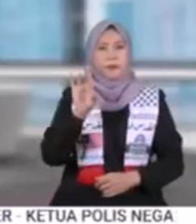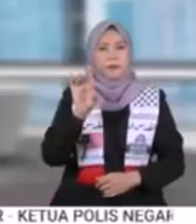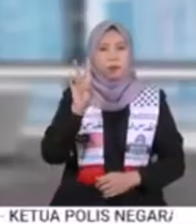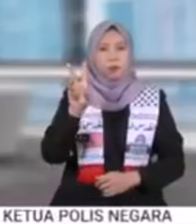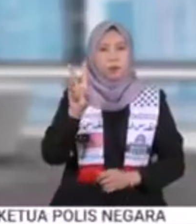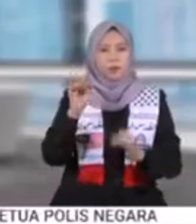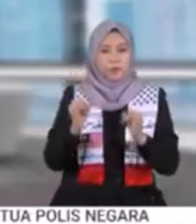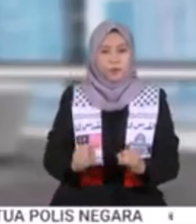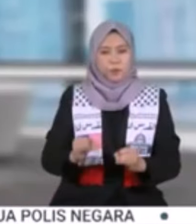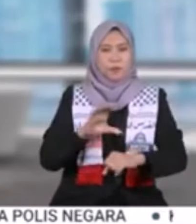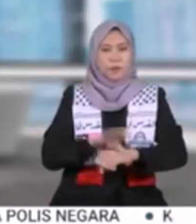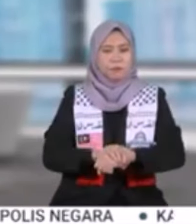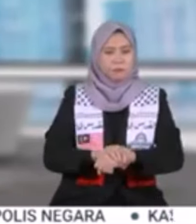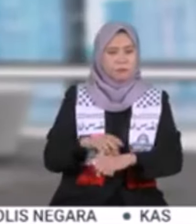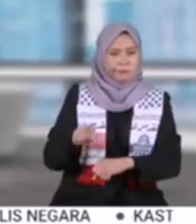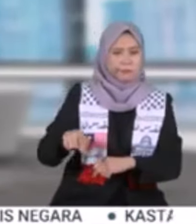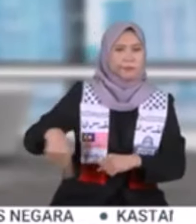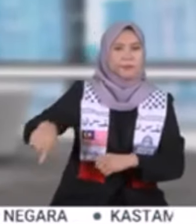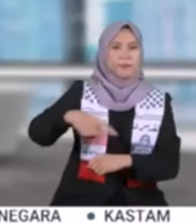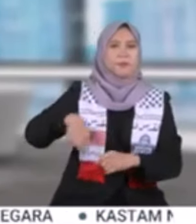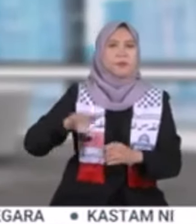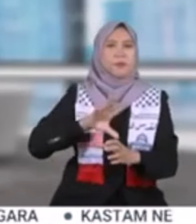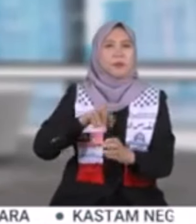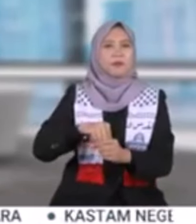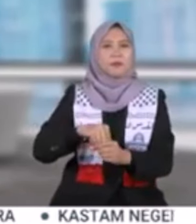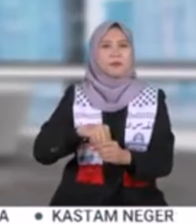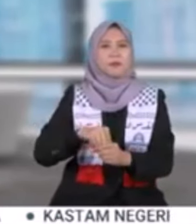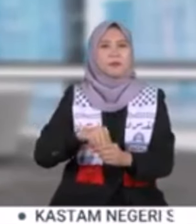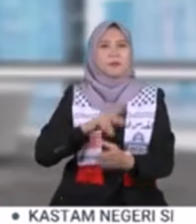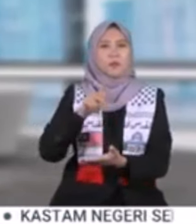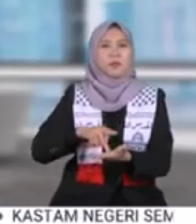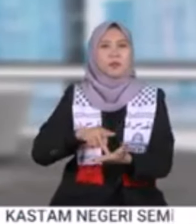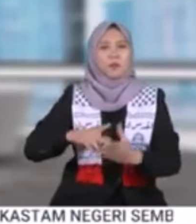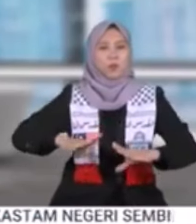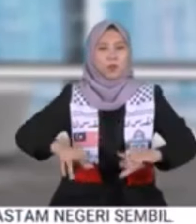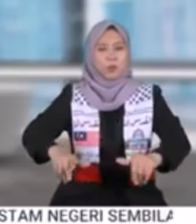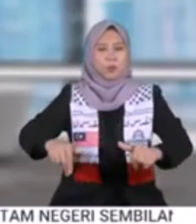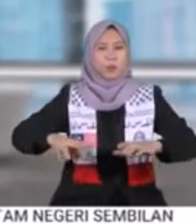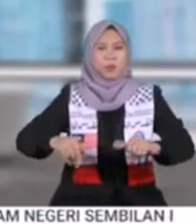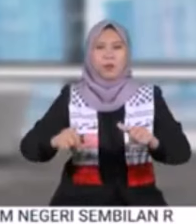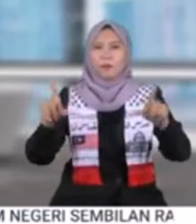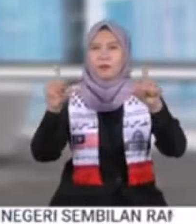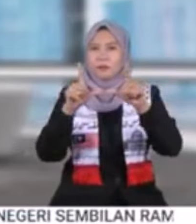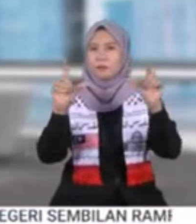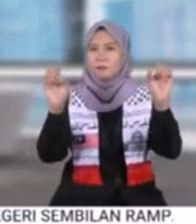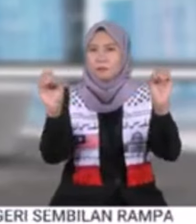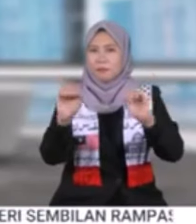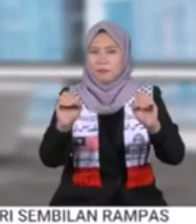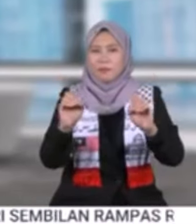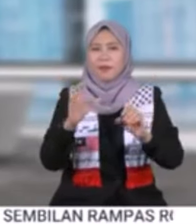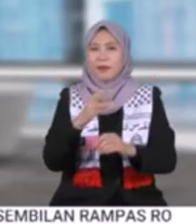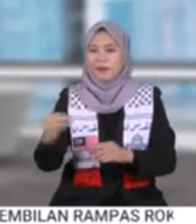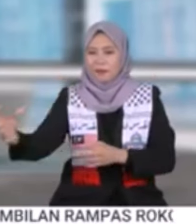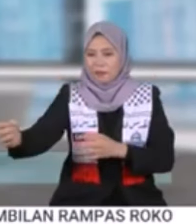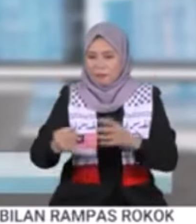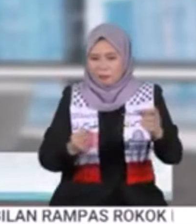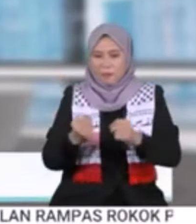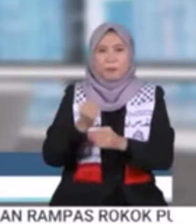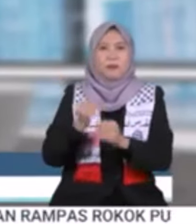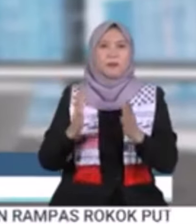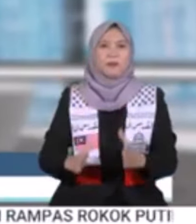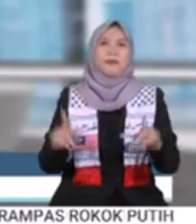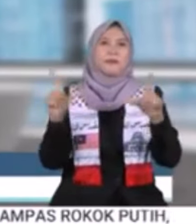...87 individu ditahan selepas disyaki terlibat dalam operasi pusat urut tanpa lesen serta mengajikan pekerja asing tanpa permit